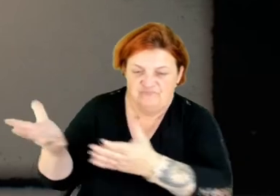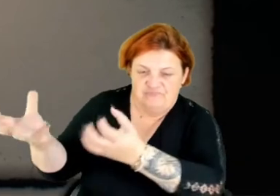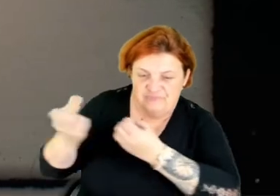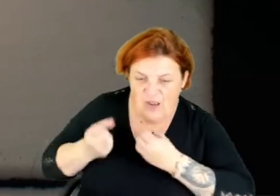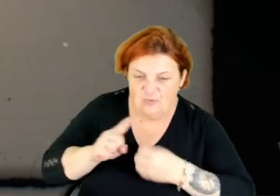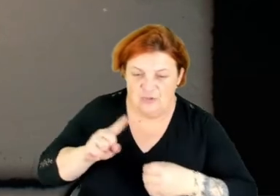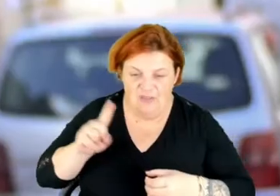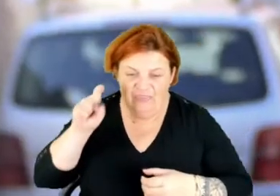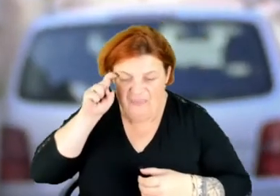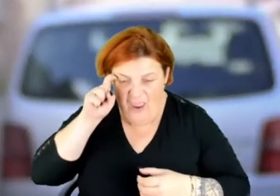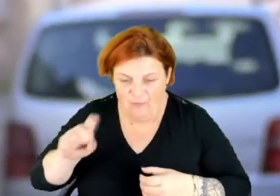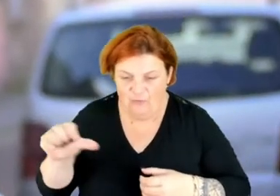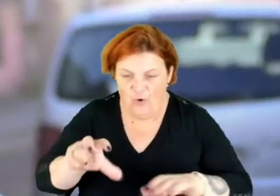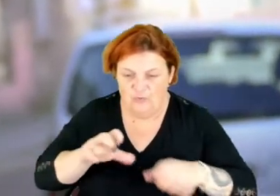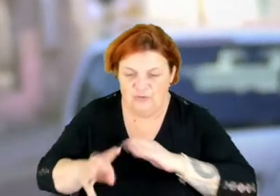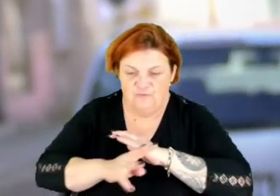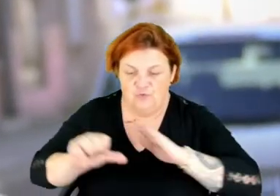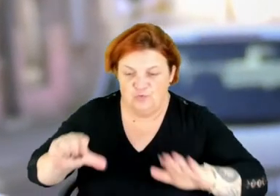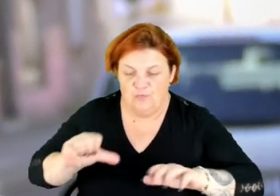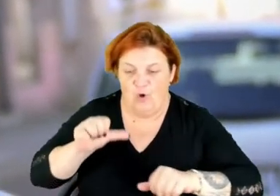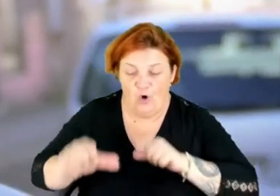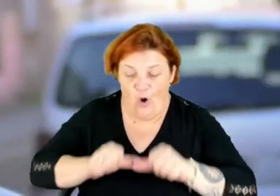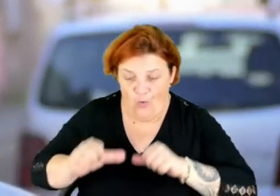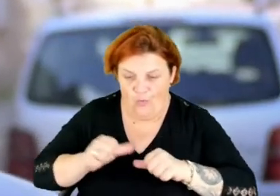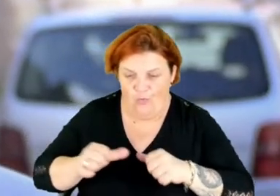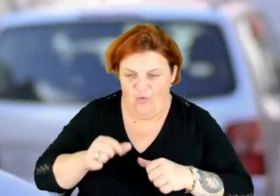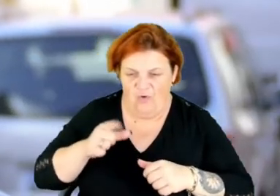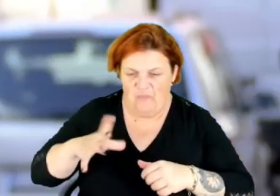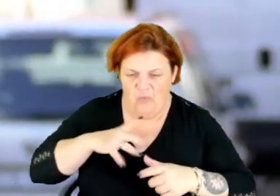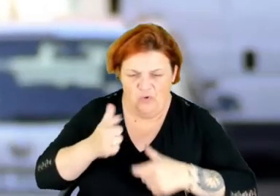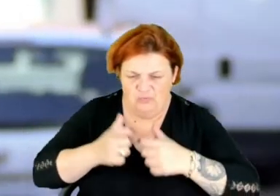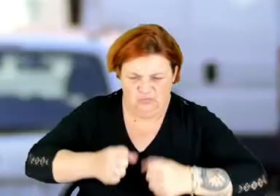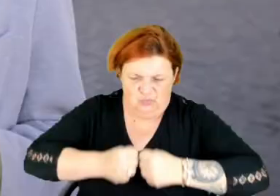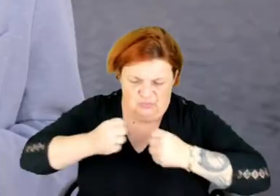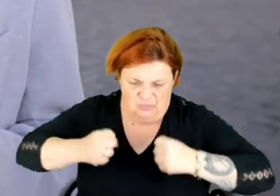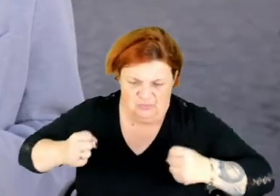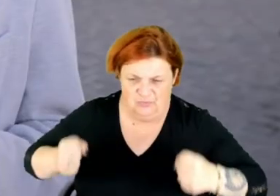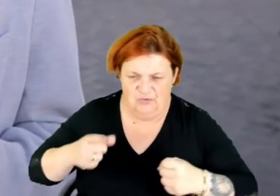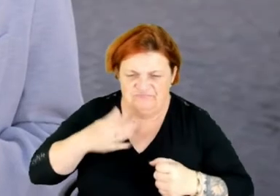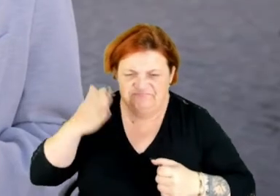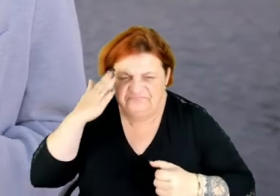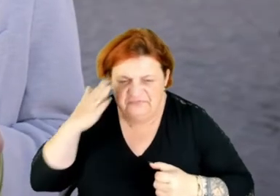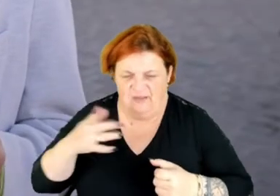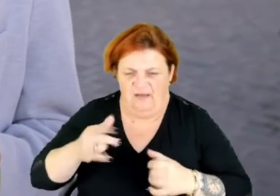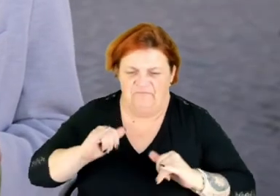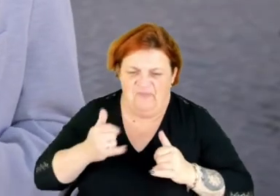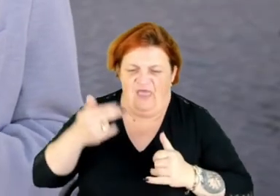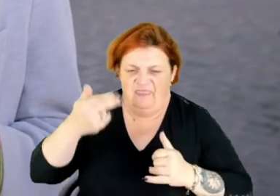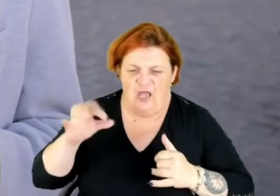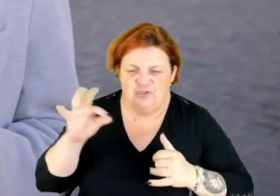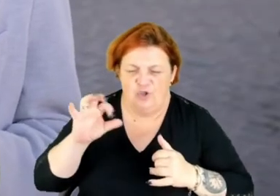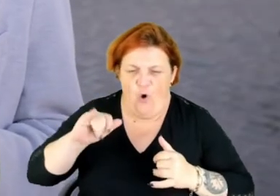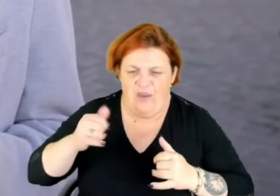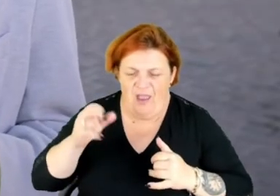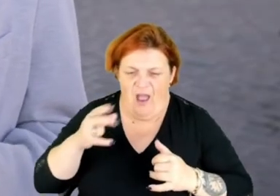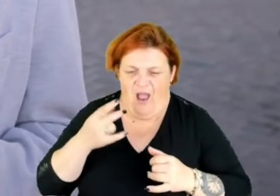rąk niemieckich w 1896 roku. Produkcja była ogromna. Tak znane marki jak Nastojka,